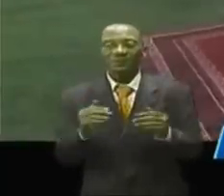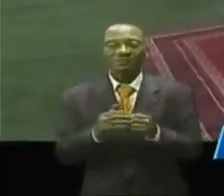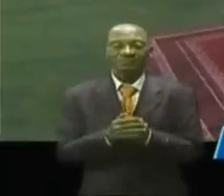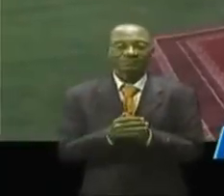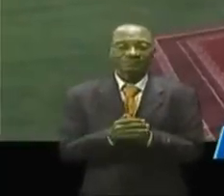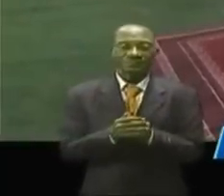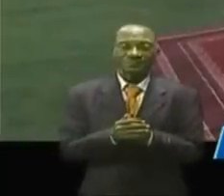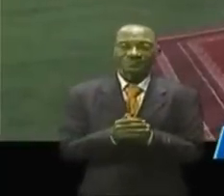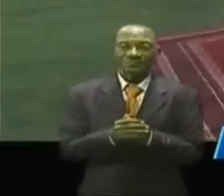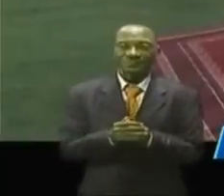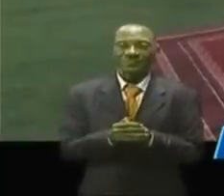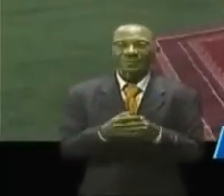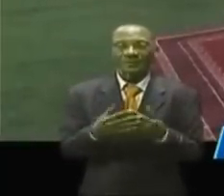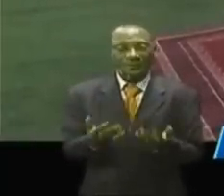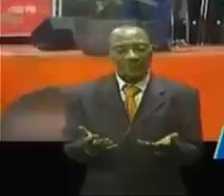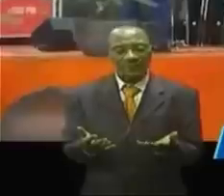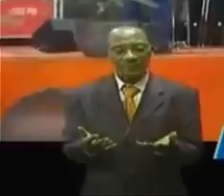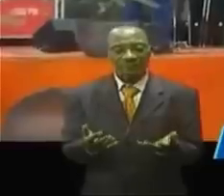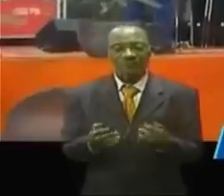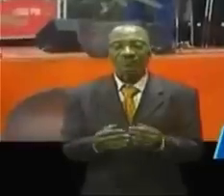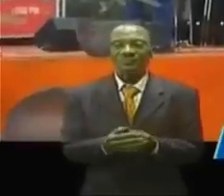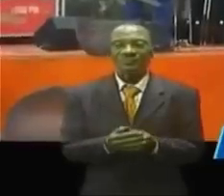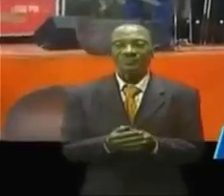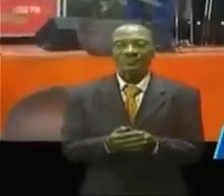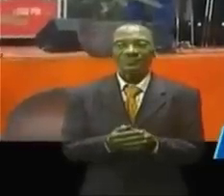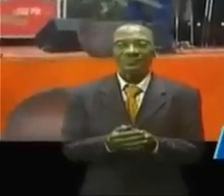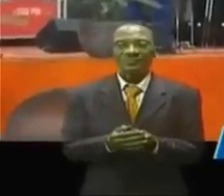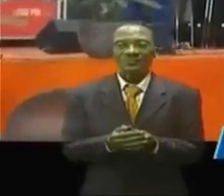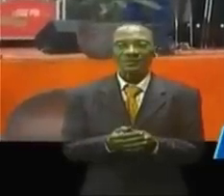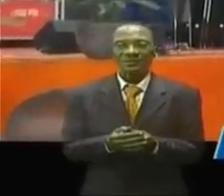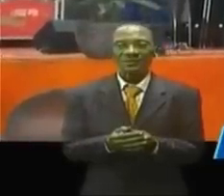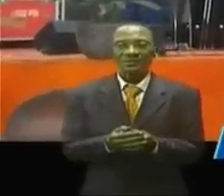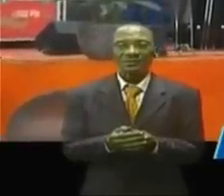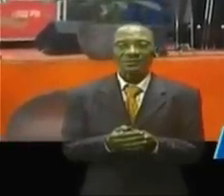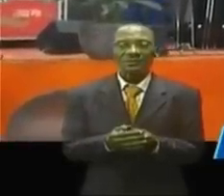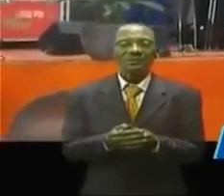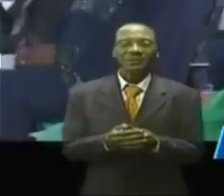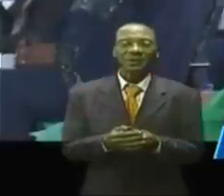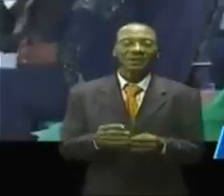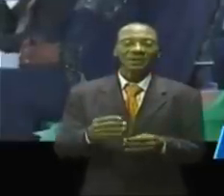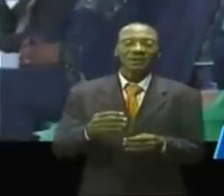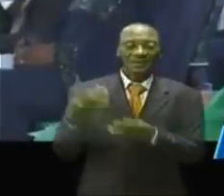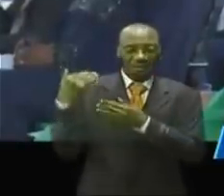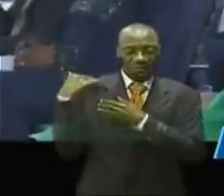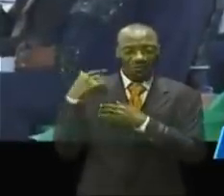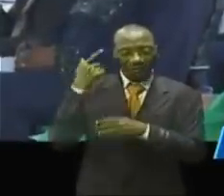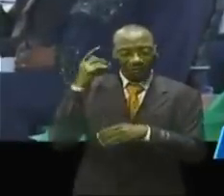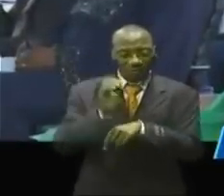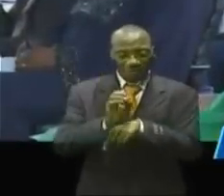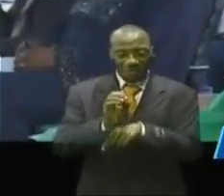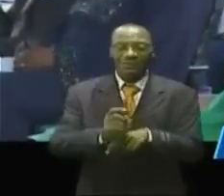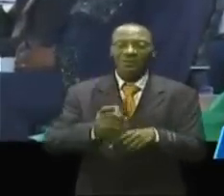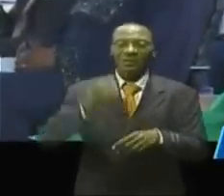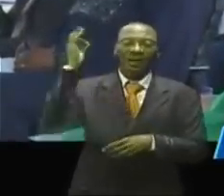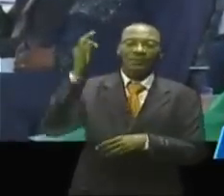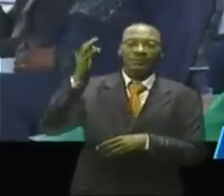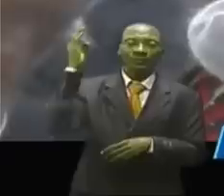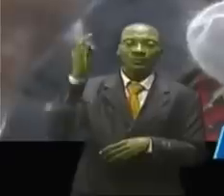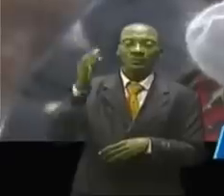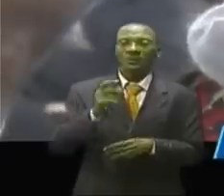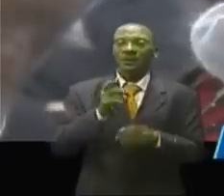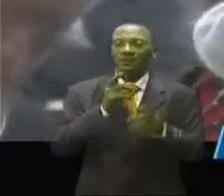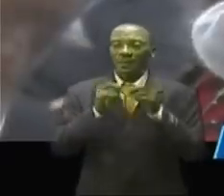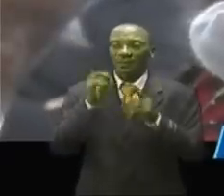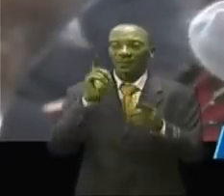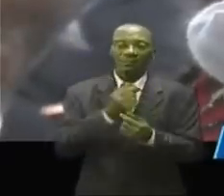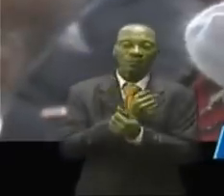S'appuyant sur un roi 5 au verset 3 à 5, le pasteur Dallot a fait passer un message fort sur la construction d'un temple